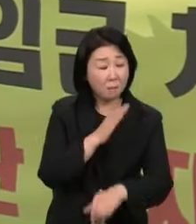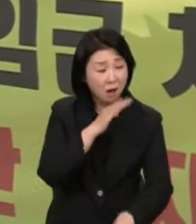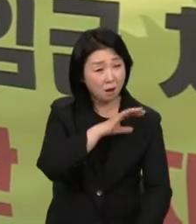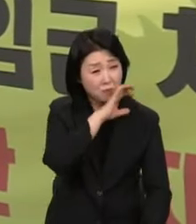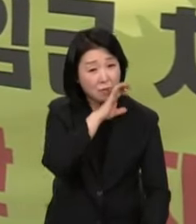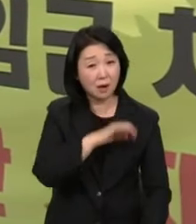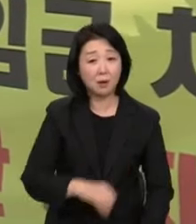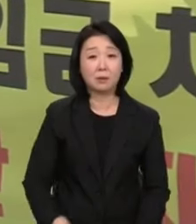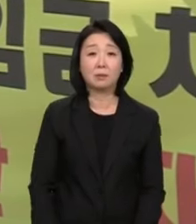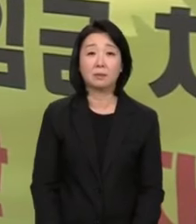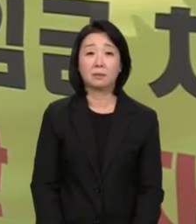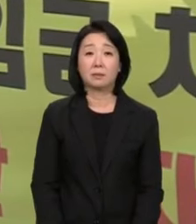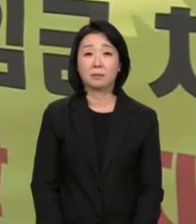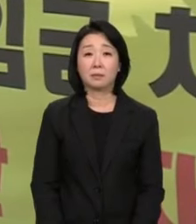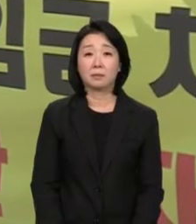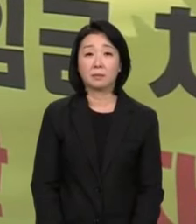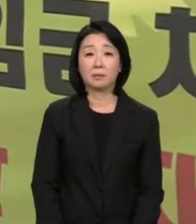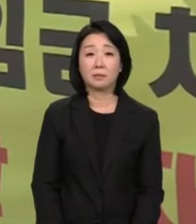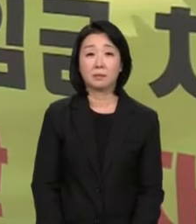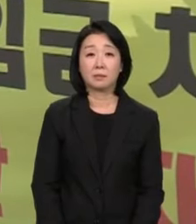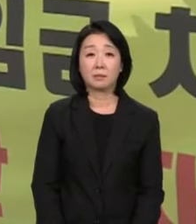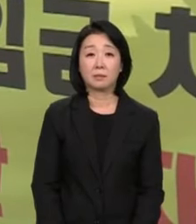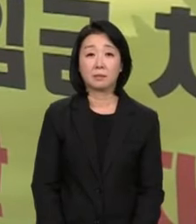불만입니다. 조보경 기자가 취재했습니다.